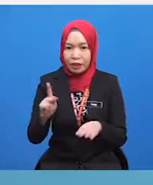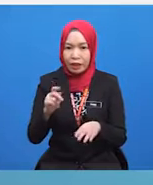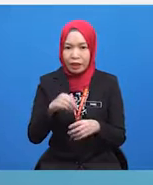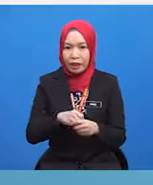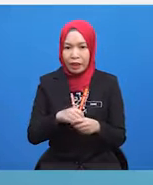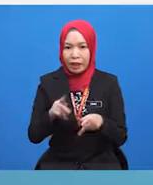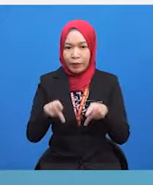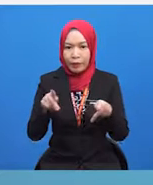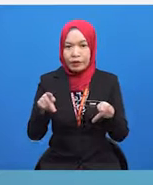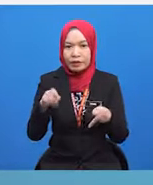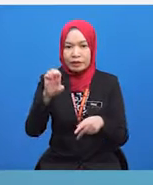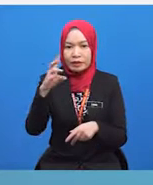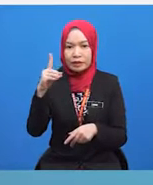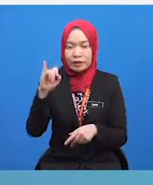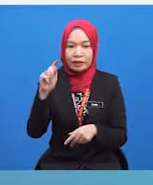editing image.